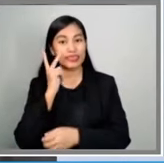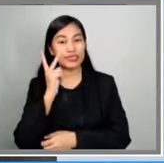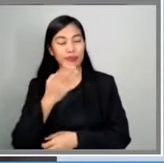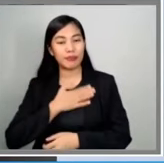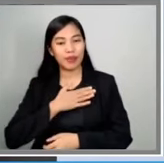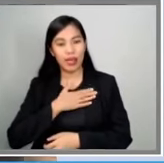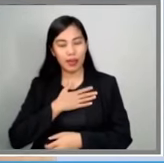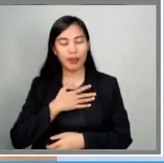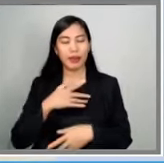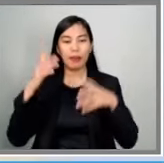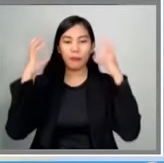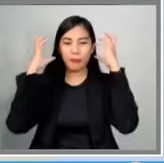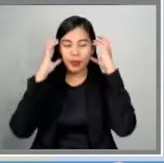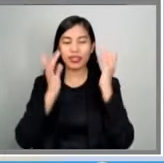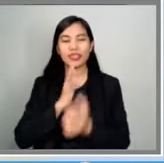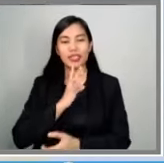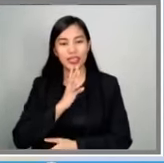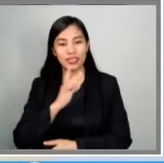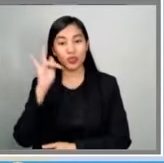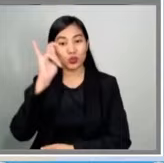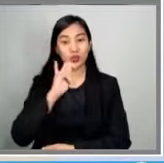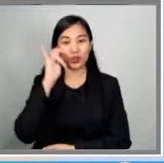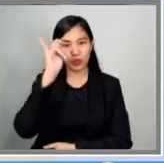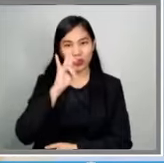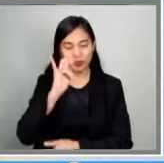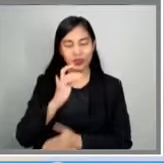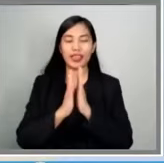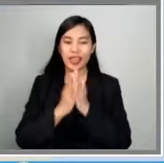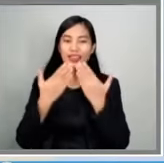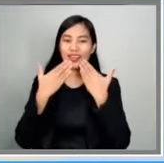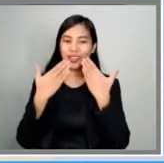Kylie Padilla. Maraming salamat po.